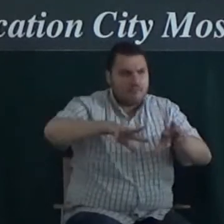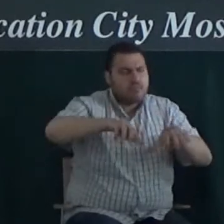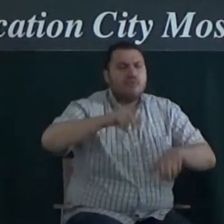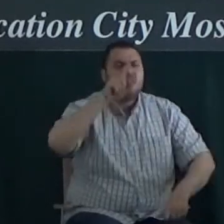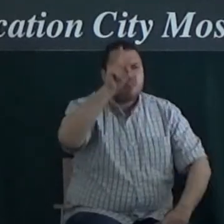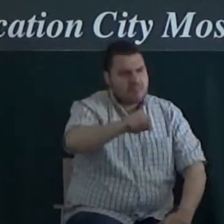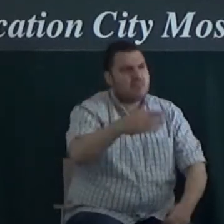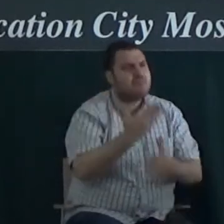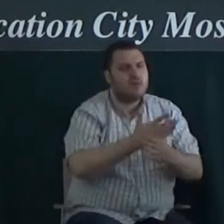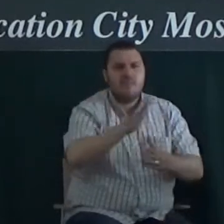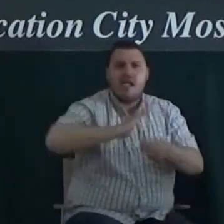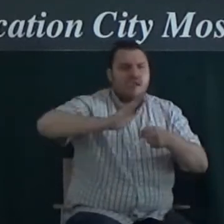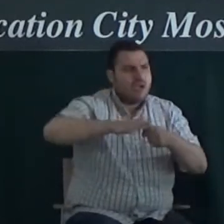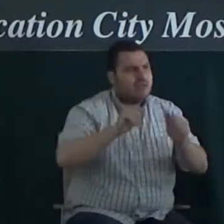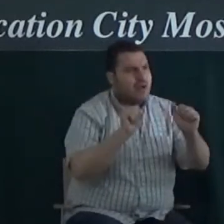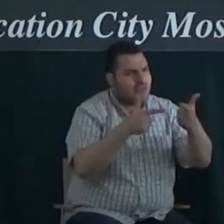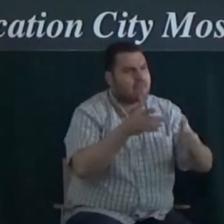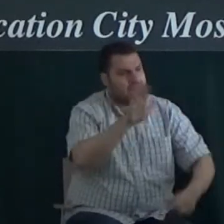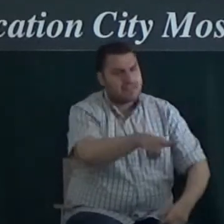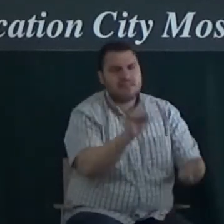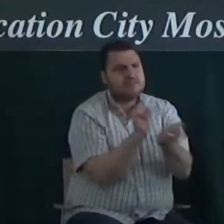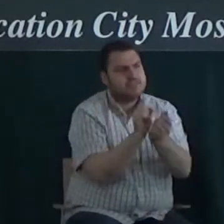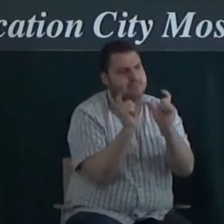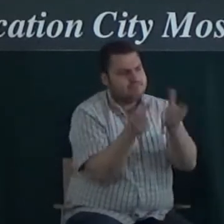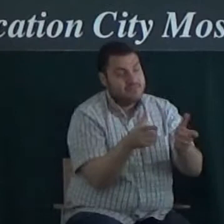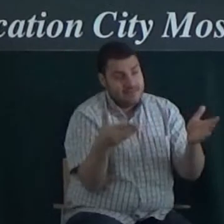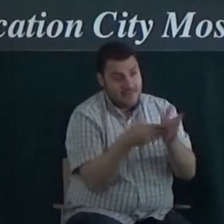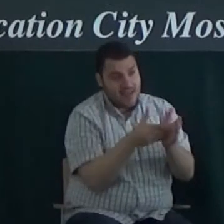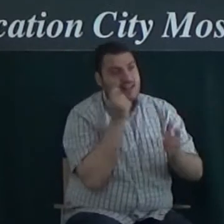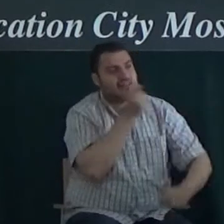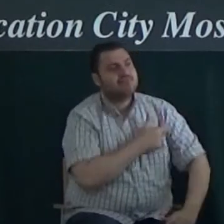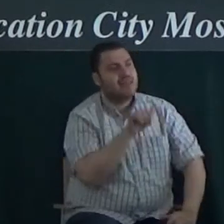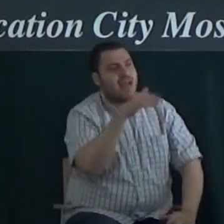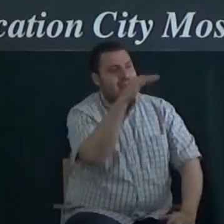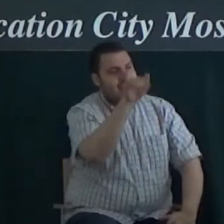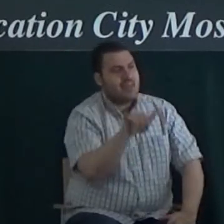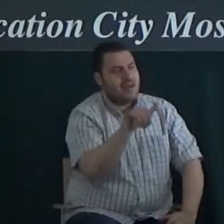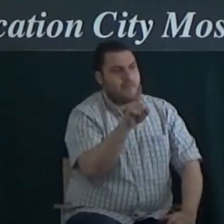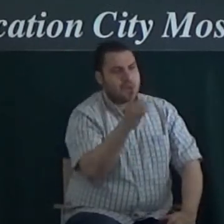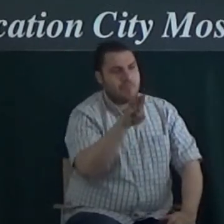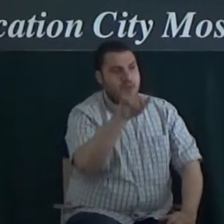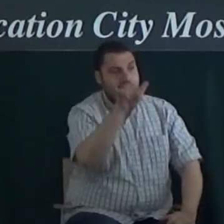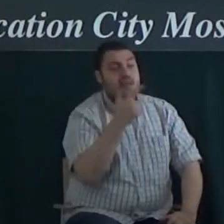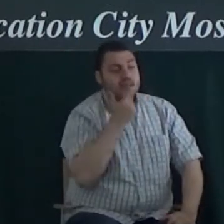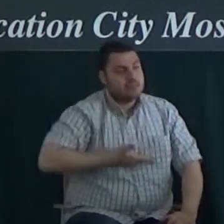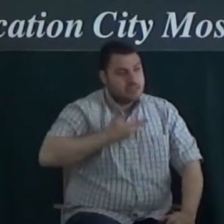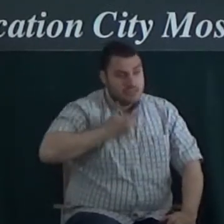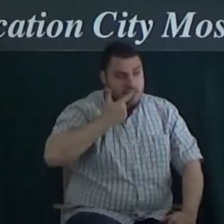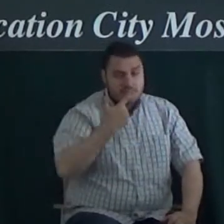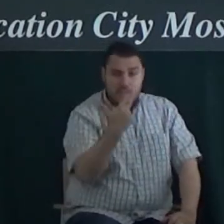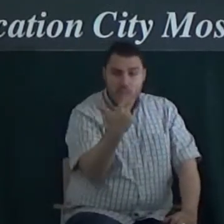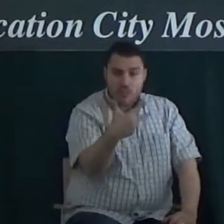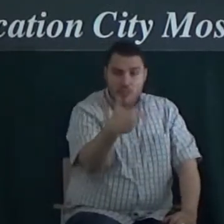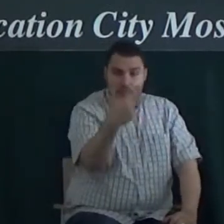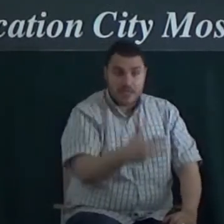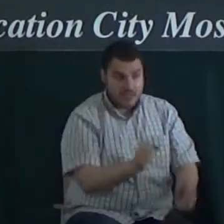بهم وقتل من قتل وسجن من سجن. فلما سجن يحيى البرمكي وهو شيخ في الثمانين من عمره،